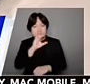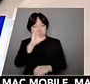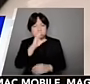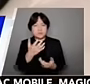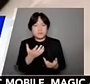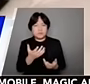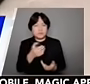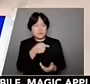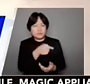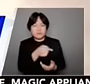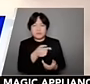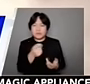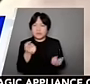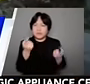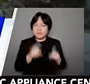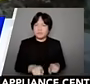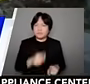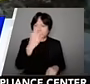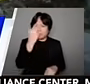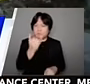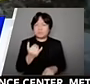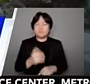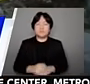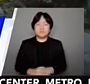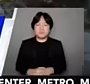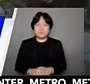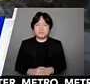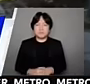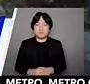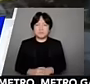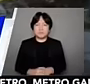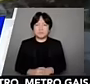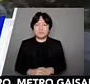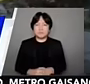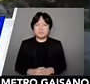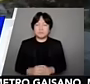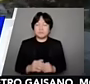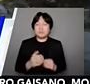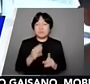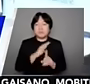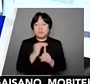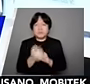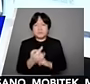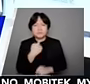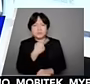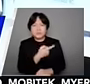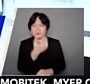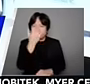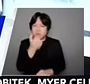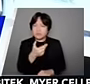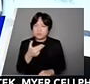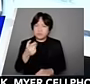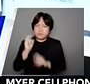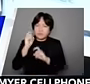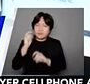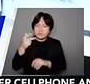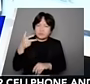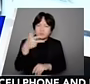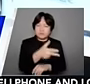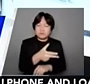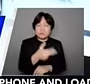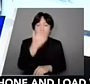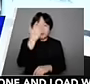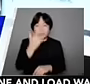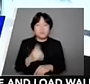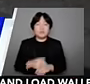ng nangyaring insidente. Palaisipan din sa barangay kung paano napadpad ang truck sa lugar. Hindi raw kasi talaga dumadaan ang